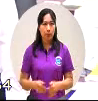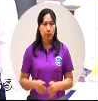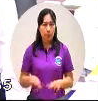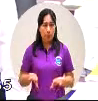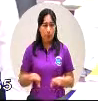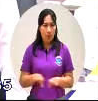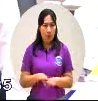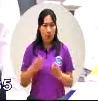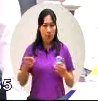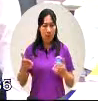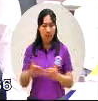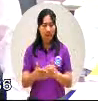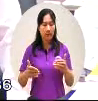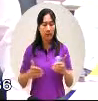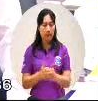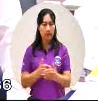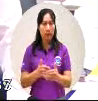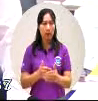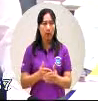我想